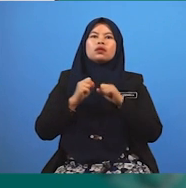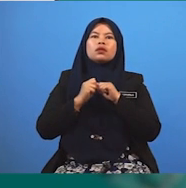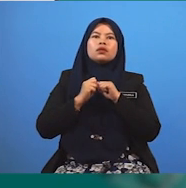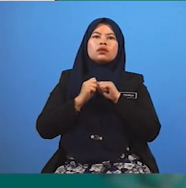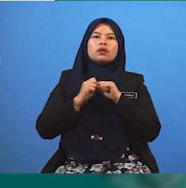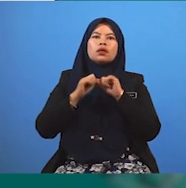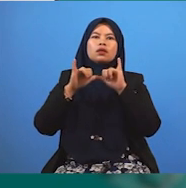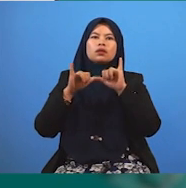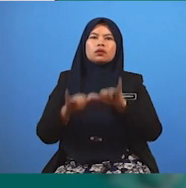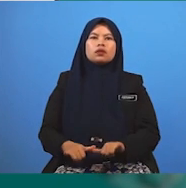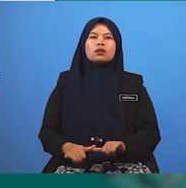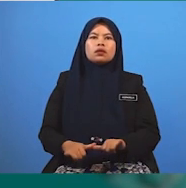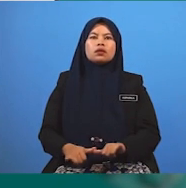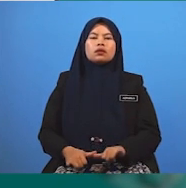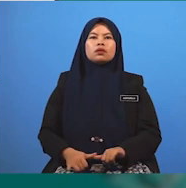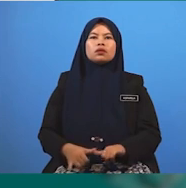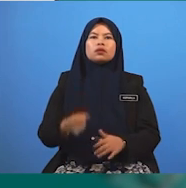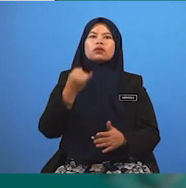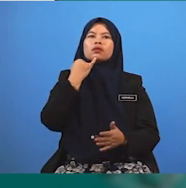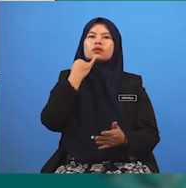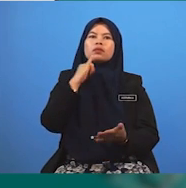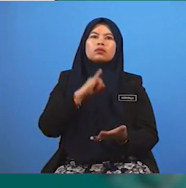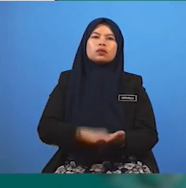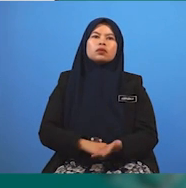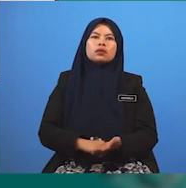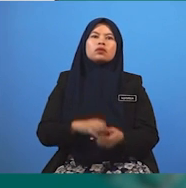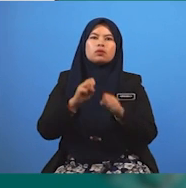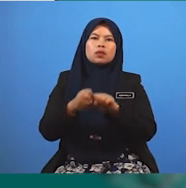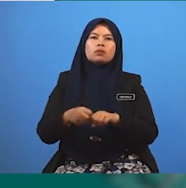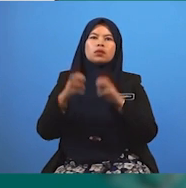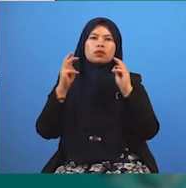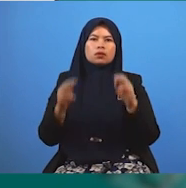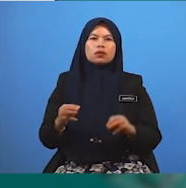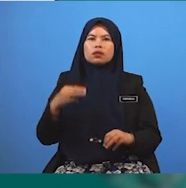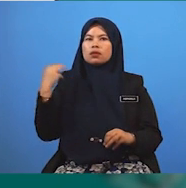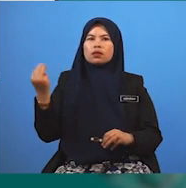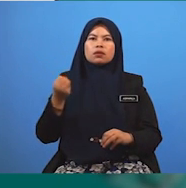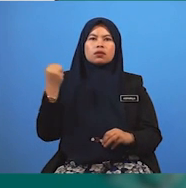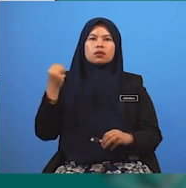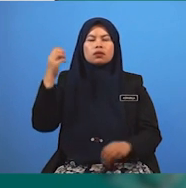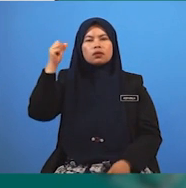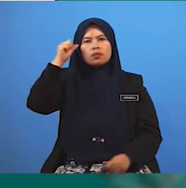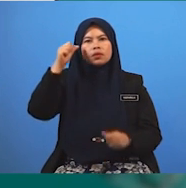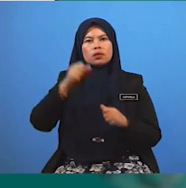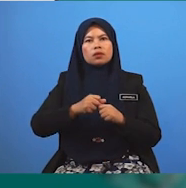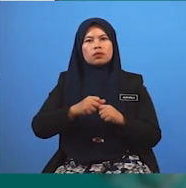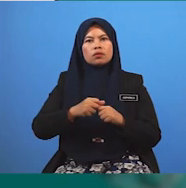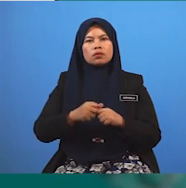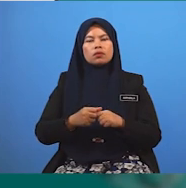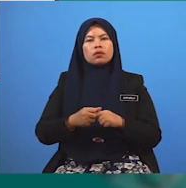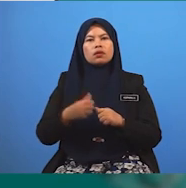manusia sentiasa berwaspada dengan persediaan yang cukup. Yang ketiga,